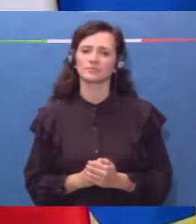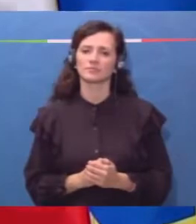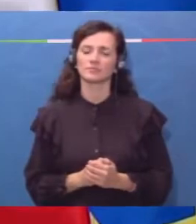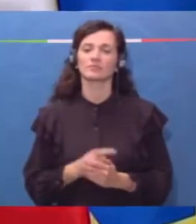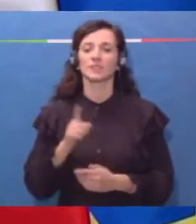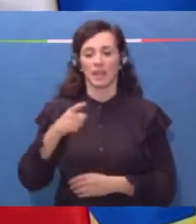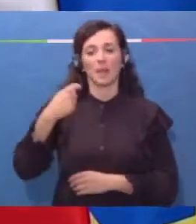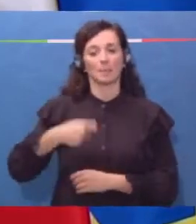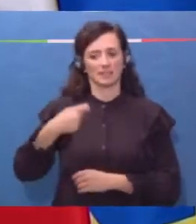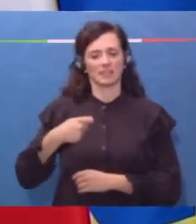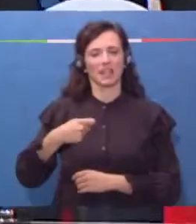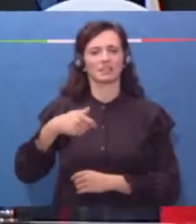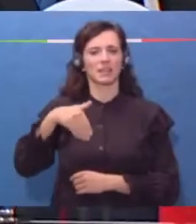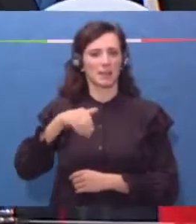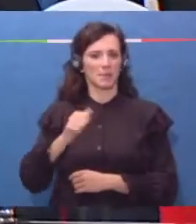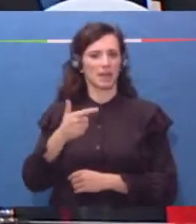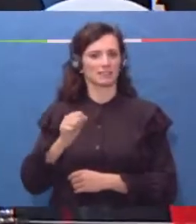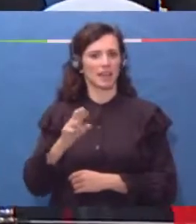controllare